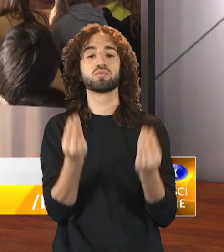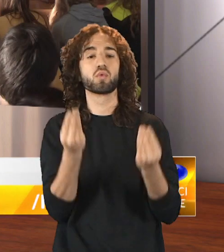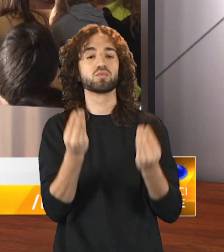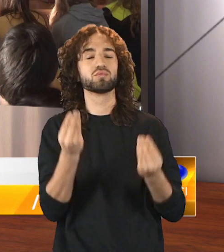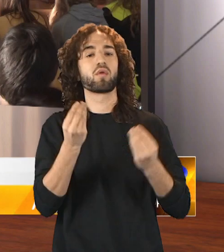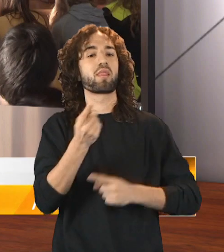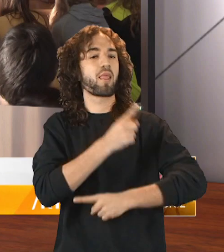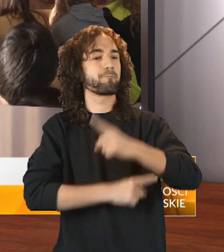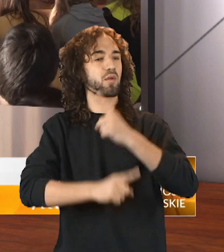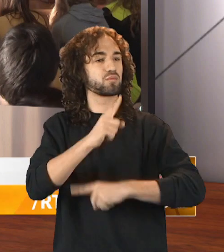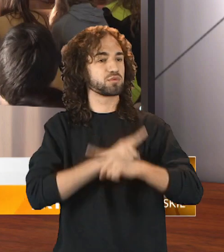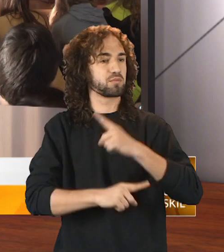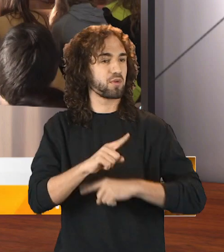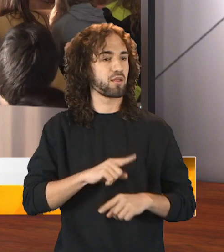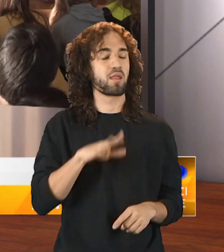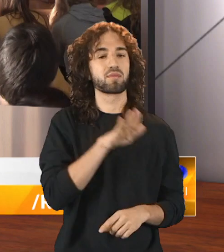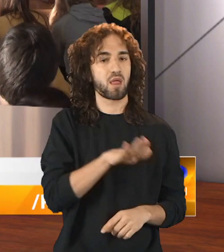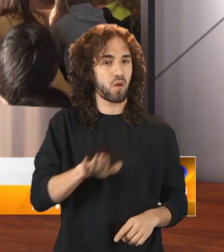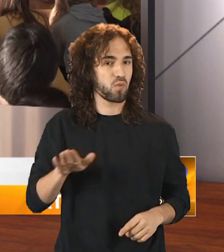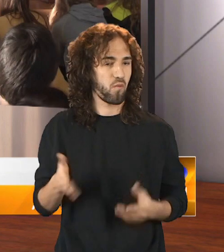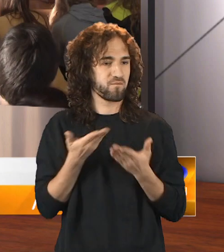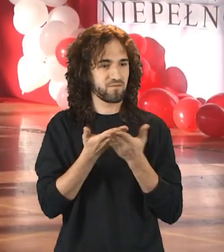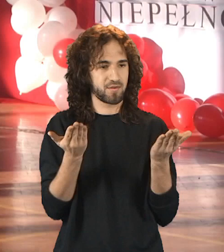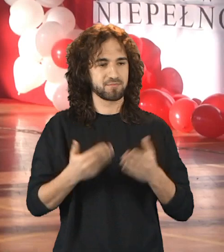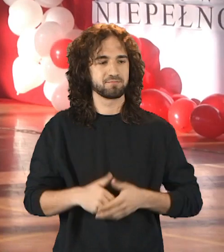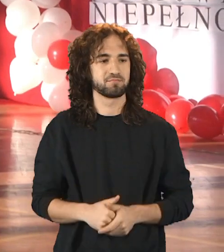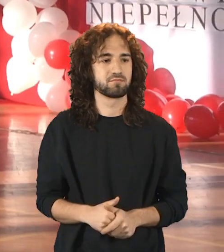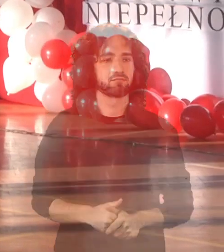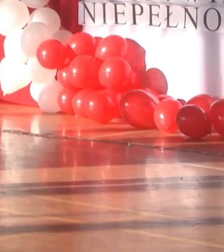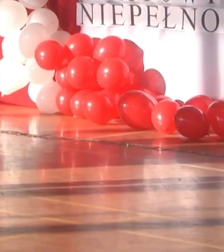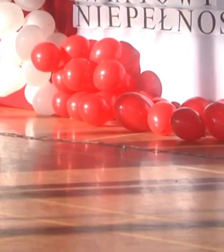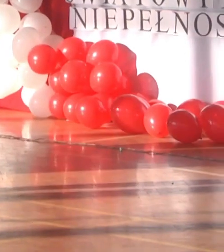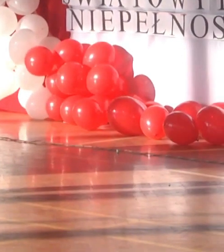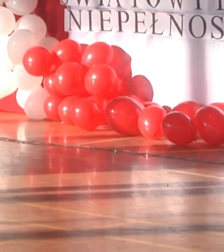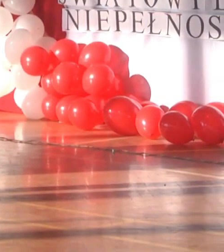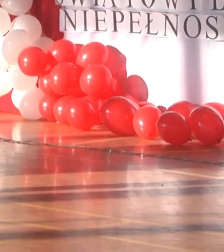okazji Międzynarodowego Dnia Osób z Niepełnosprawnościami.